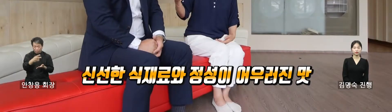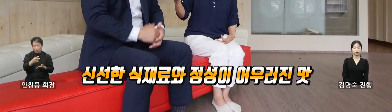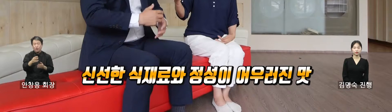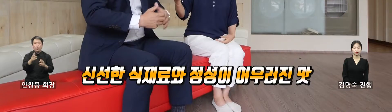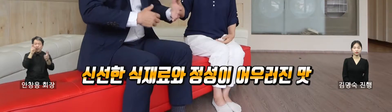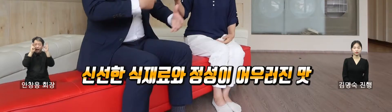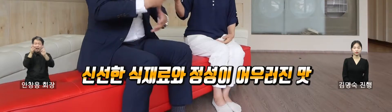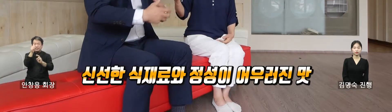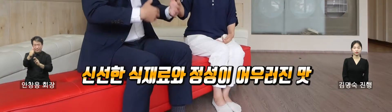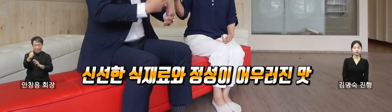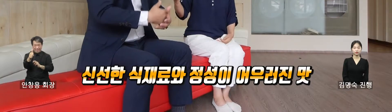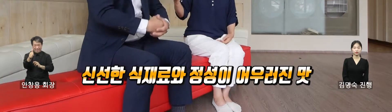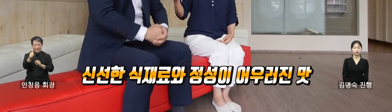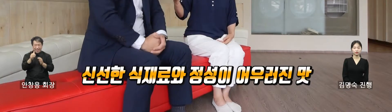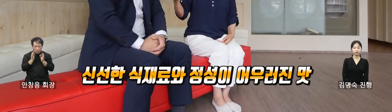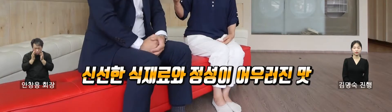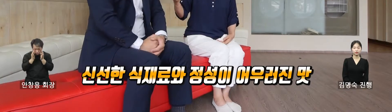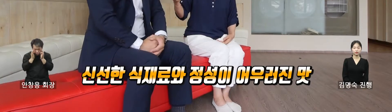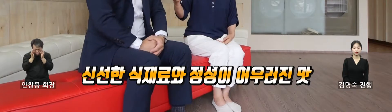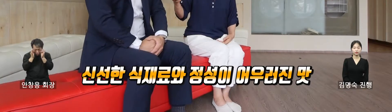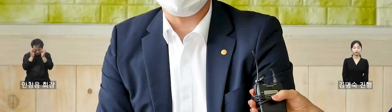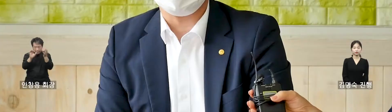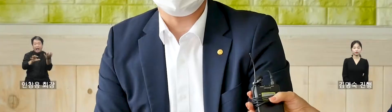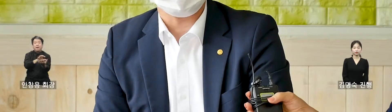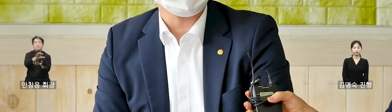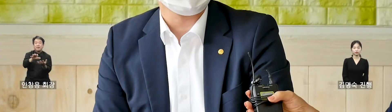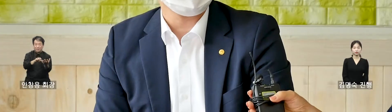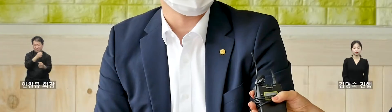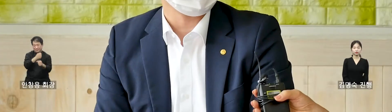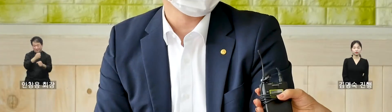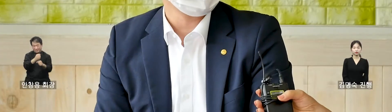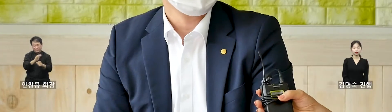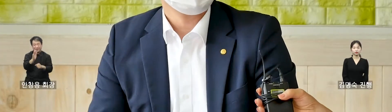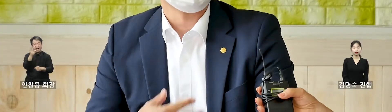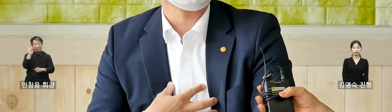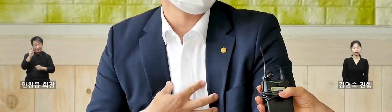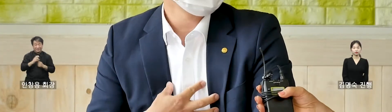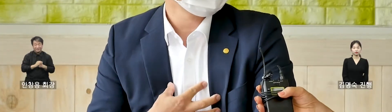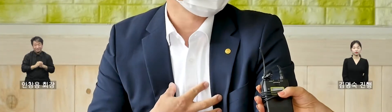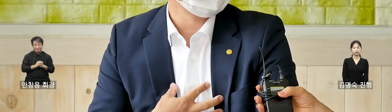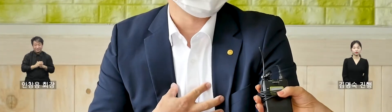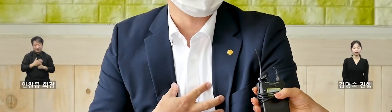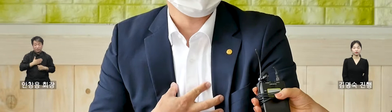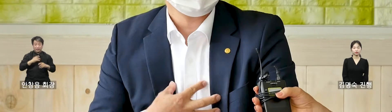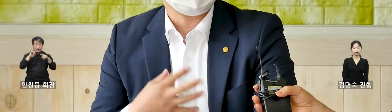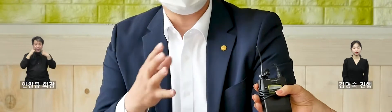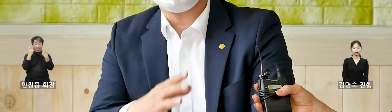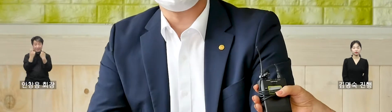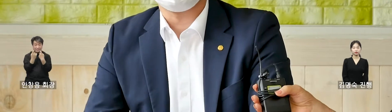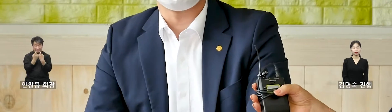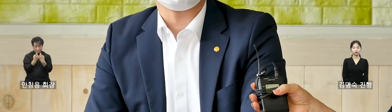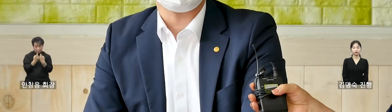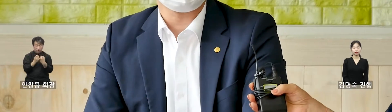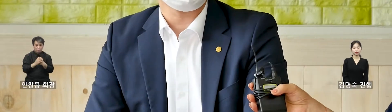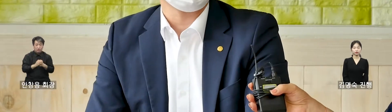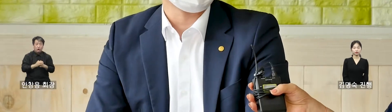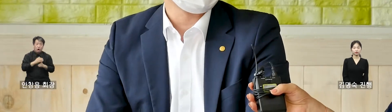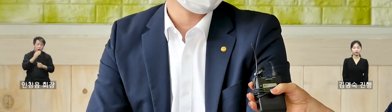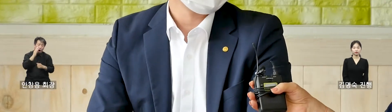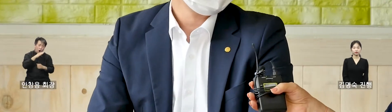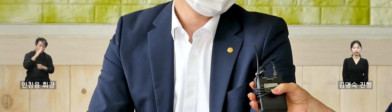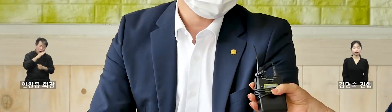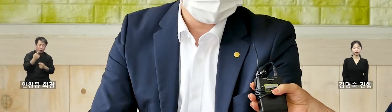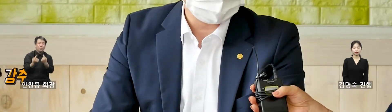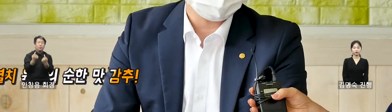정성이 어우러져서 만드는 거 아닐까라고 생각되어지는데요. 저는 개인적으로 예. 얼큰한